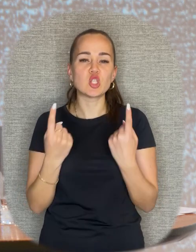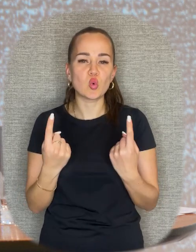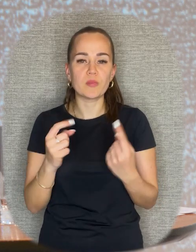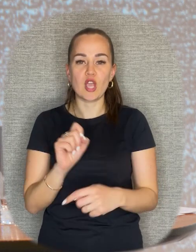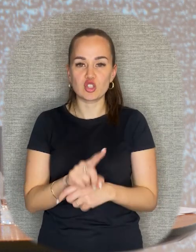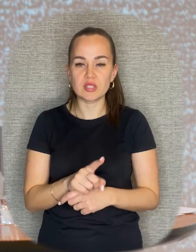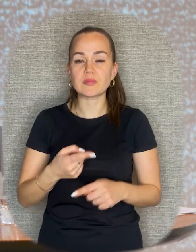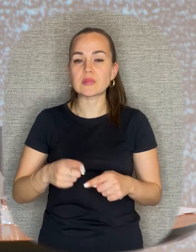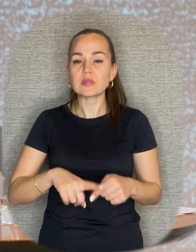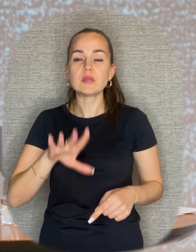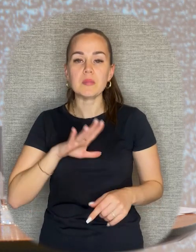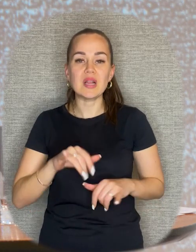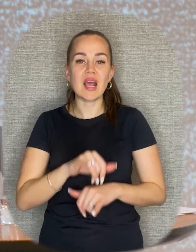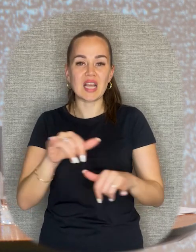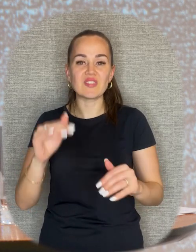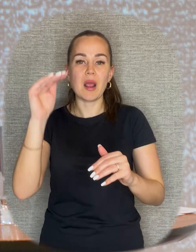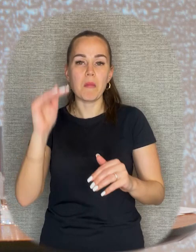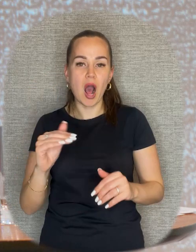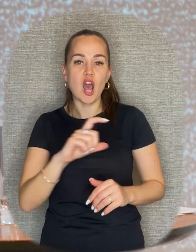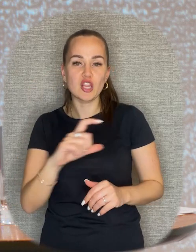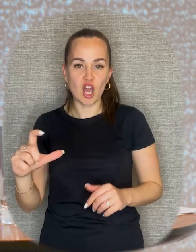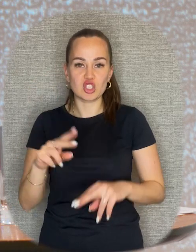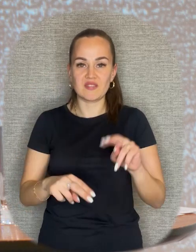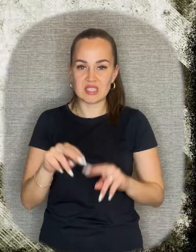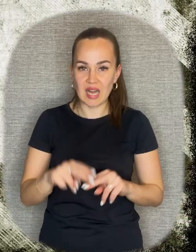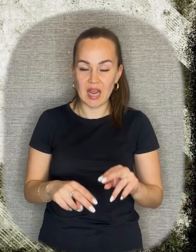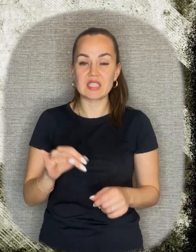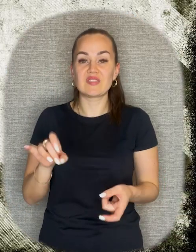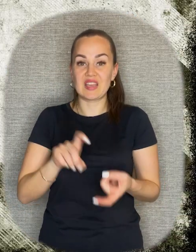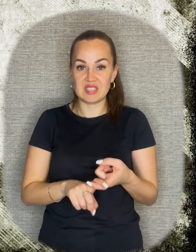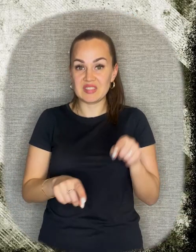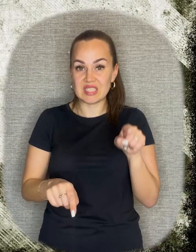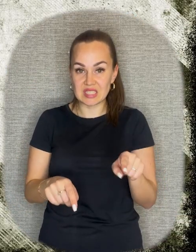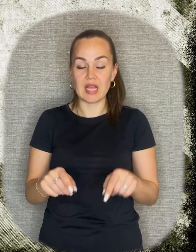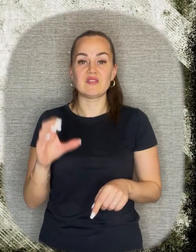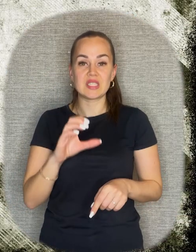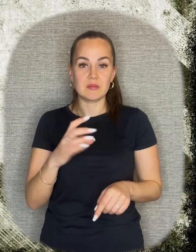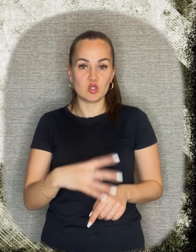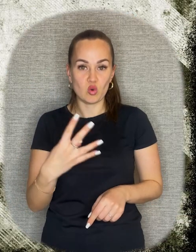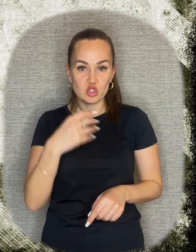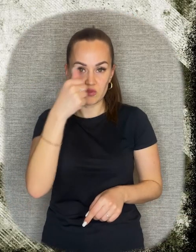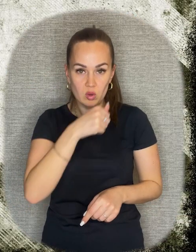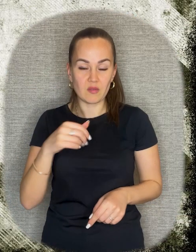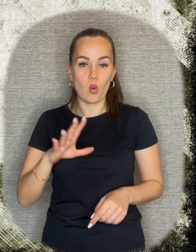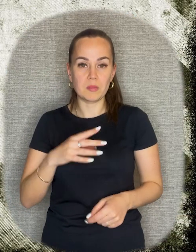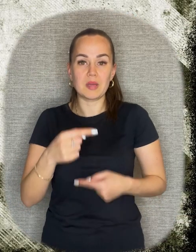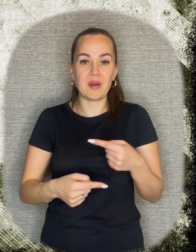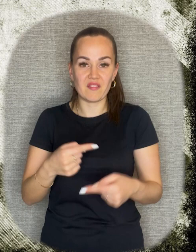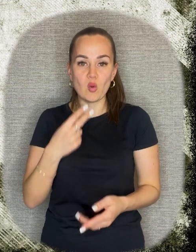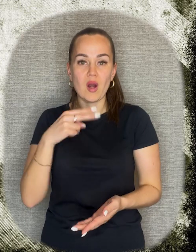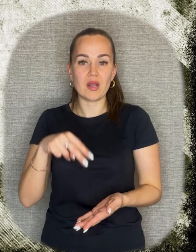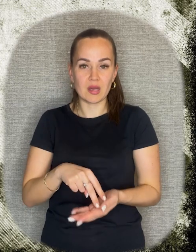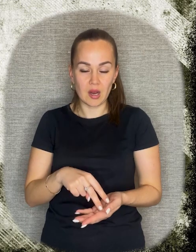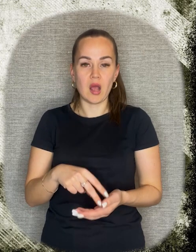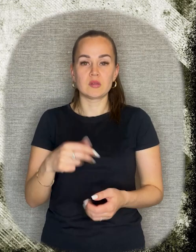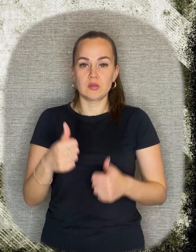Появилась возможность внести эти изменения также одной из крупнейших задач стало и развитие малоэтажного